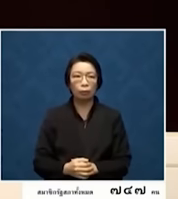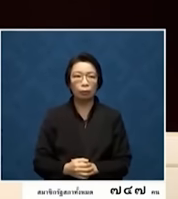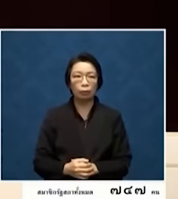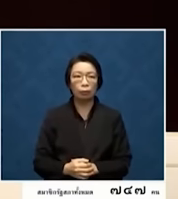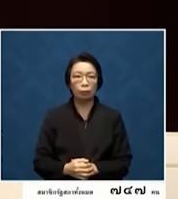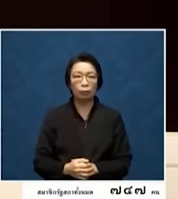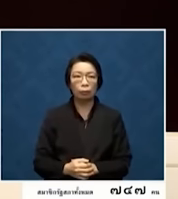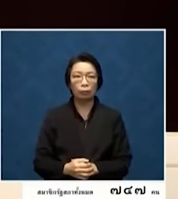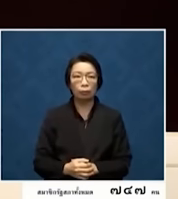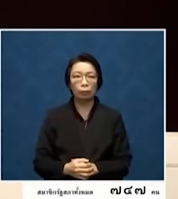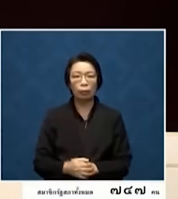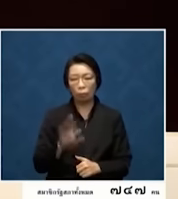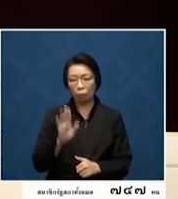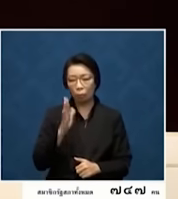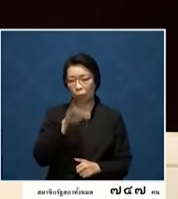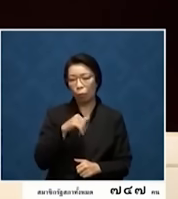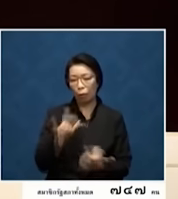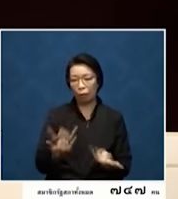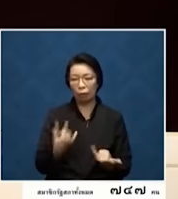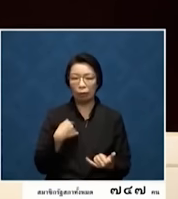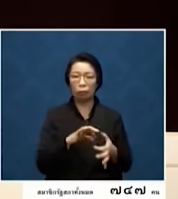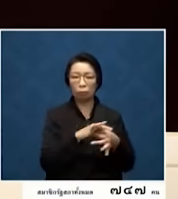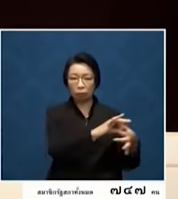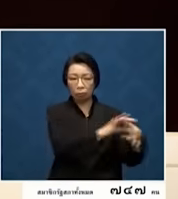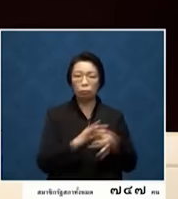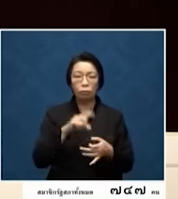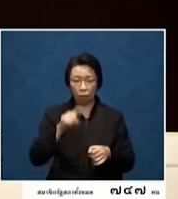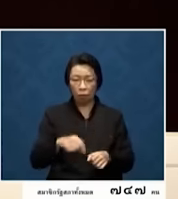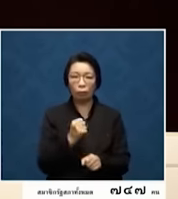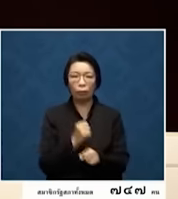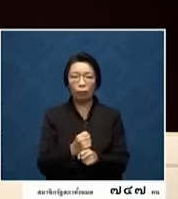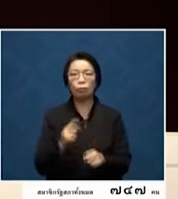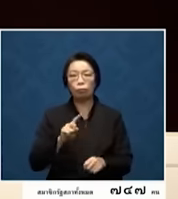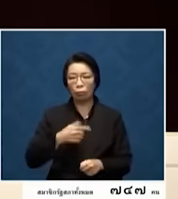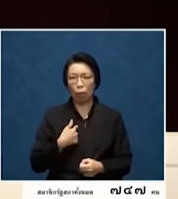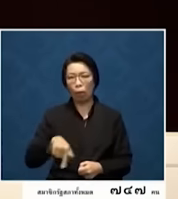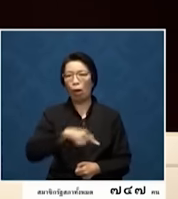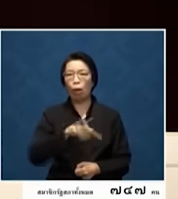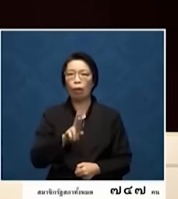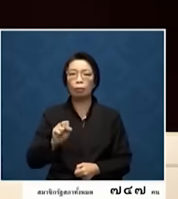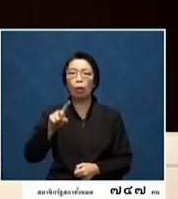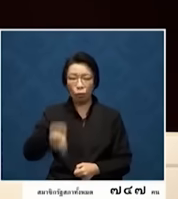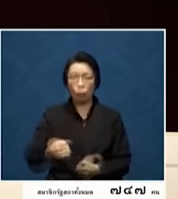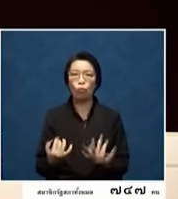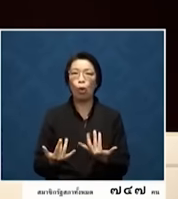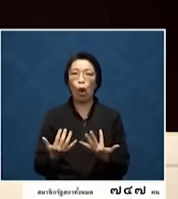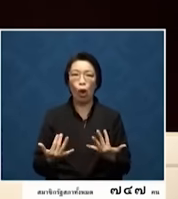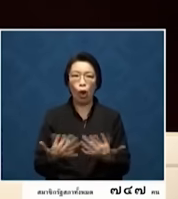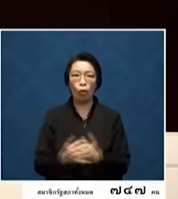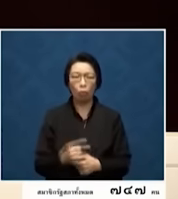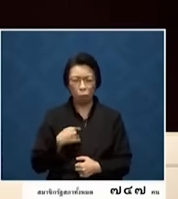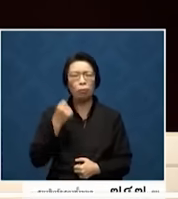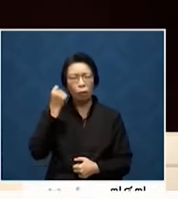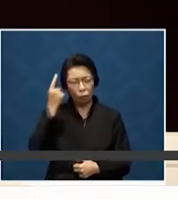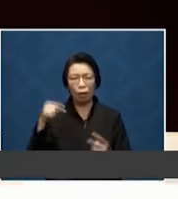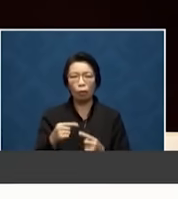กพันกับการปฏิบัติของสภาผมอยากจะถือว่าเรื่องนี้ต้องรอไม่ใช่ว่าอำนาจใดผมเข้าใจนะครับศ